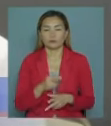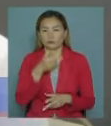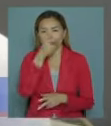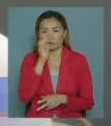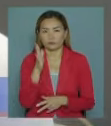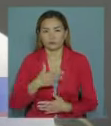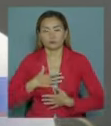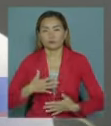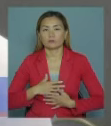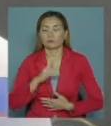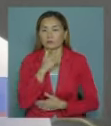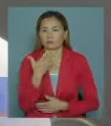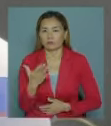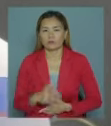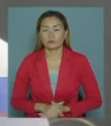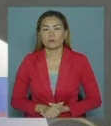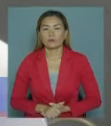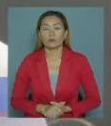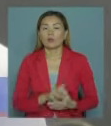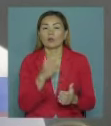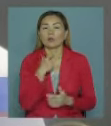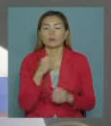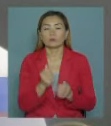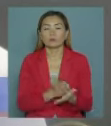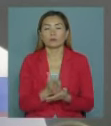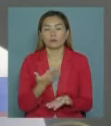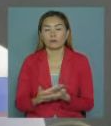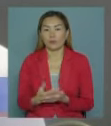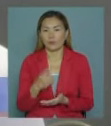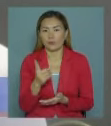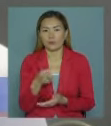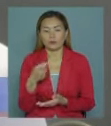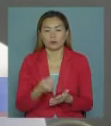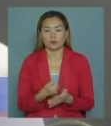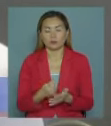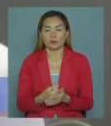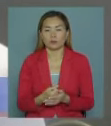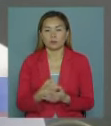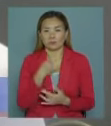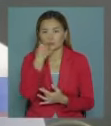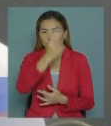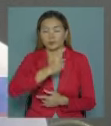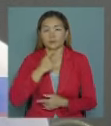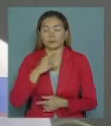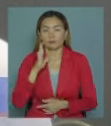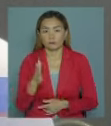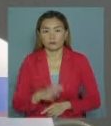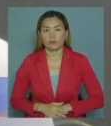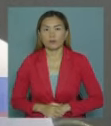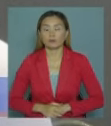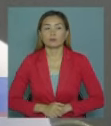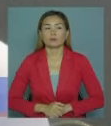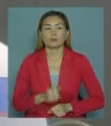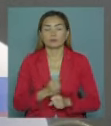сердечно-сосудистой, дыхательной и нервной систем. Кашель может длиться до 1 минуты, покраснение лица и рта, а также